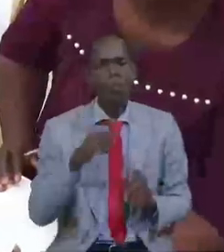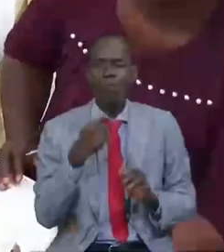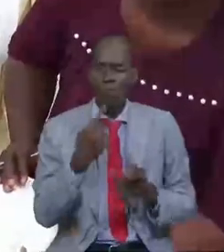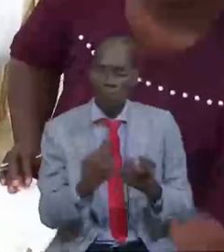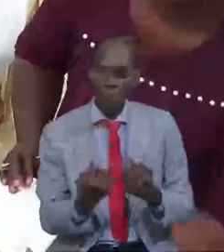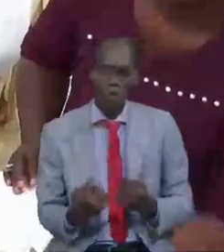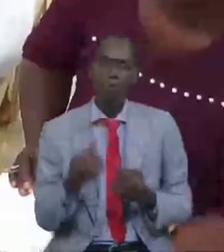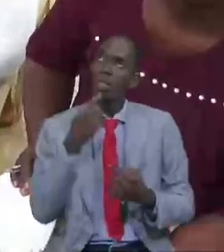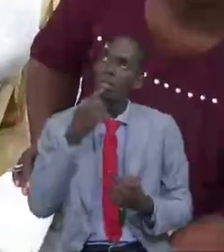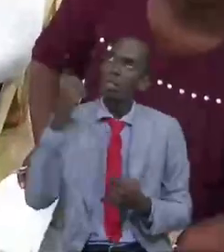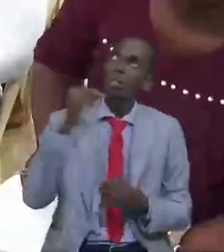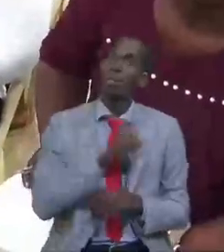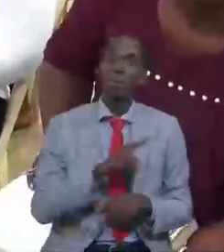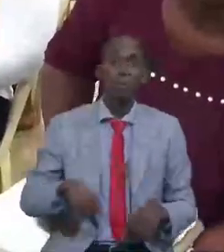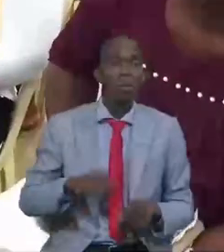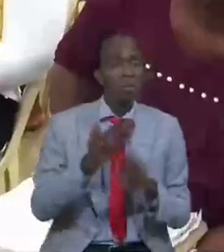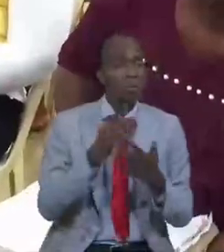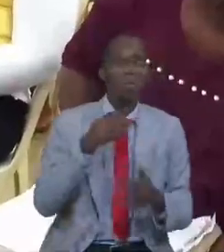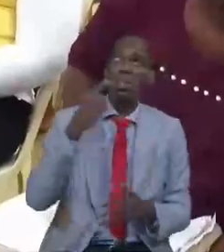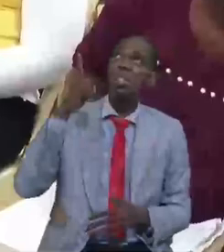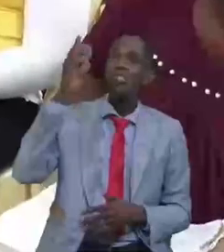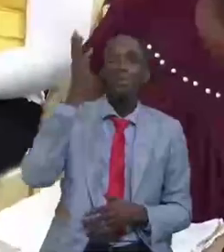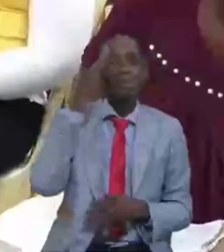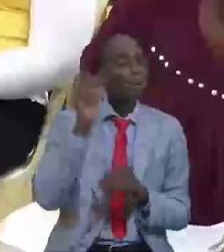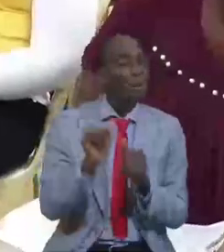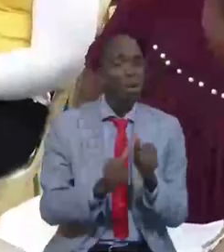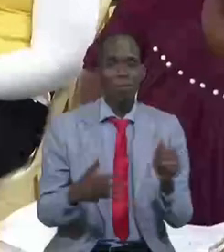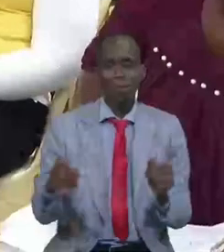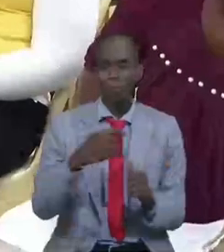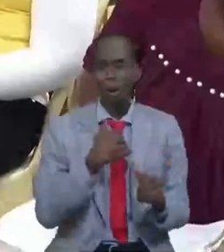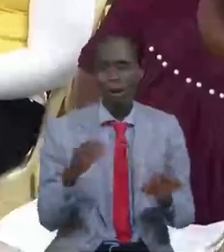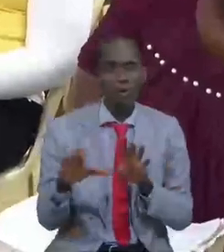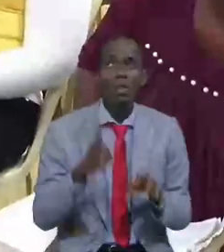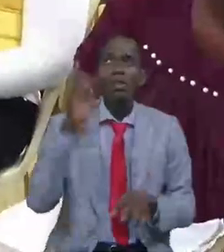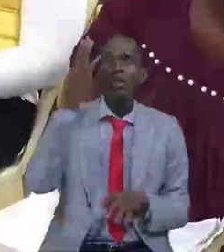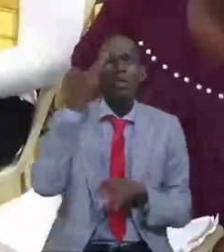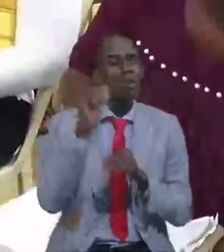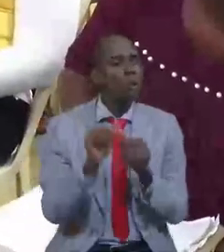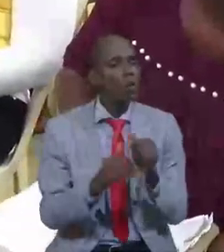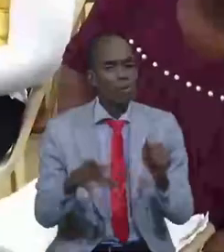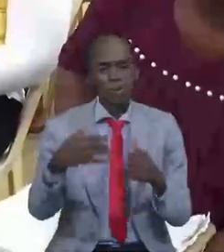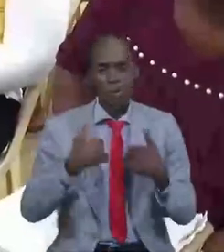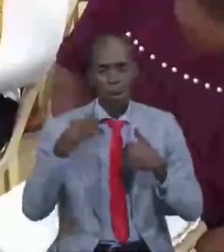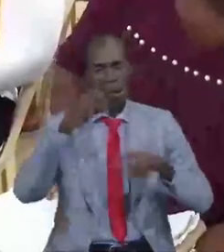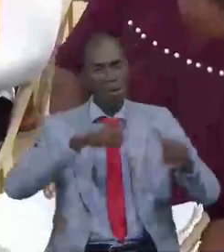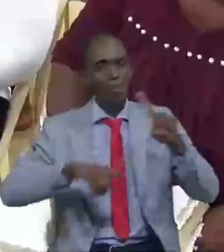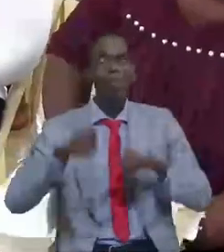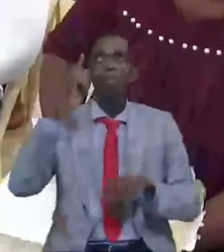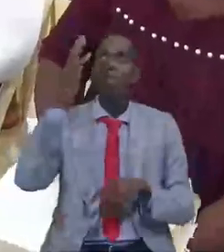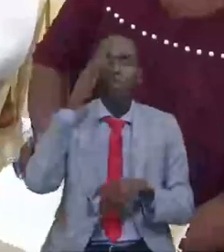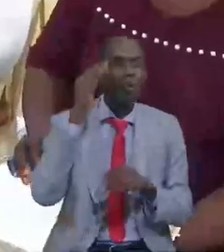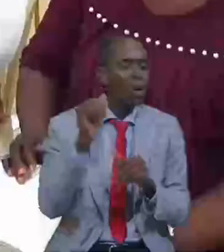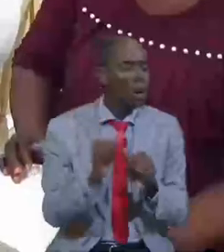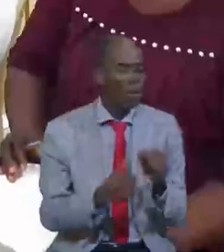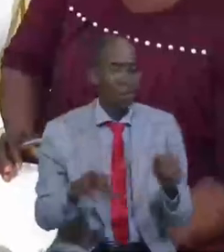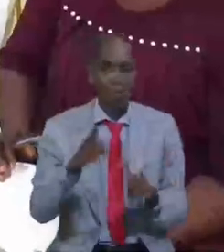connaît tout déjà. Il sait tout ce que nous avons fait. Il sait ce que nous avons dit. Il sait là où nous avons été. Il sait ce que nous buvons.